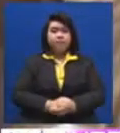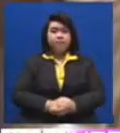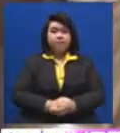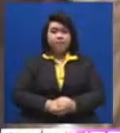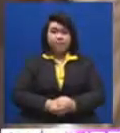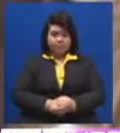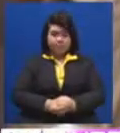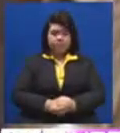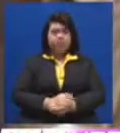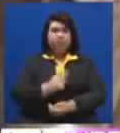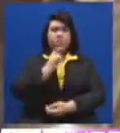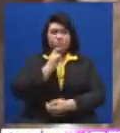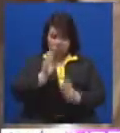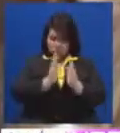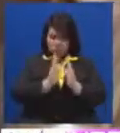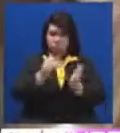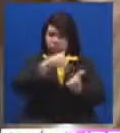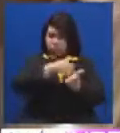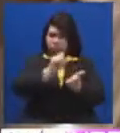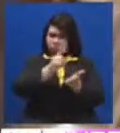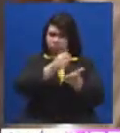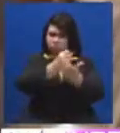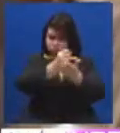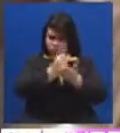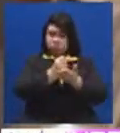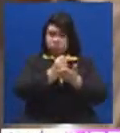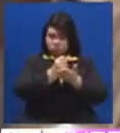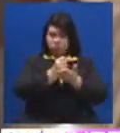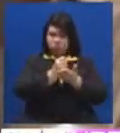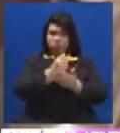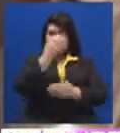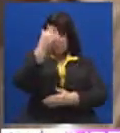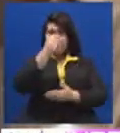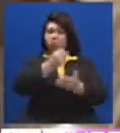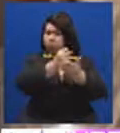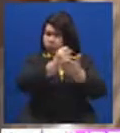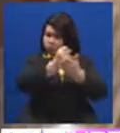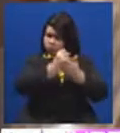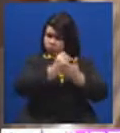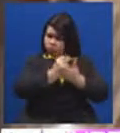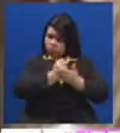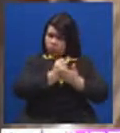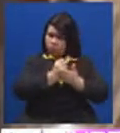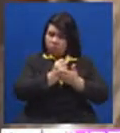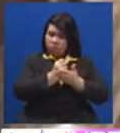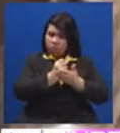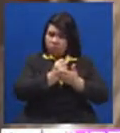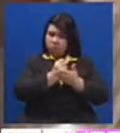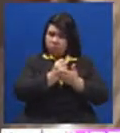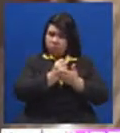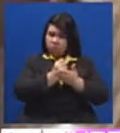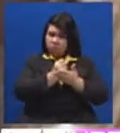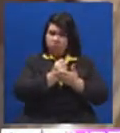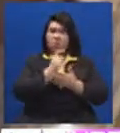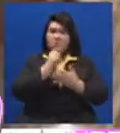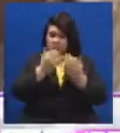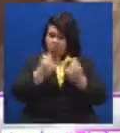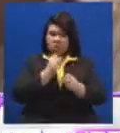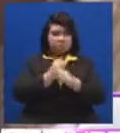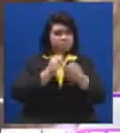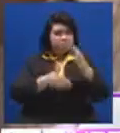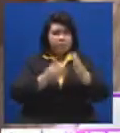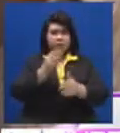ขอบคุณในศูนย์ดำรงธรรมที่ช่วยเหลือกับผมในครั้งนี้สำเร็จเรีย